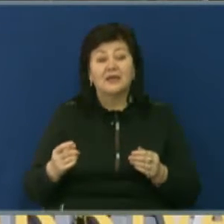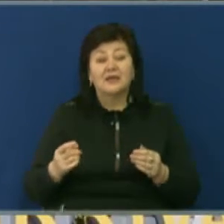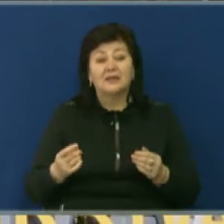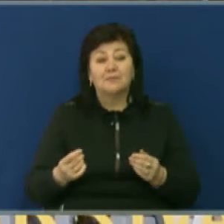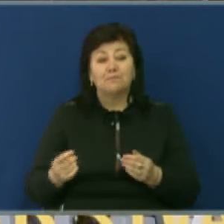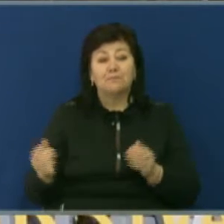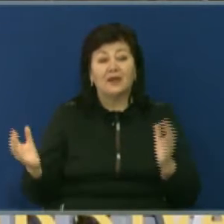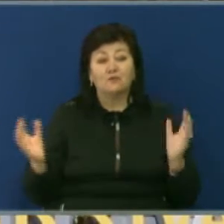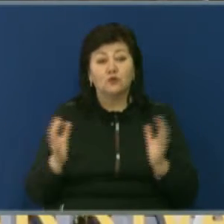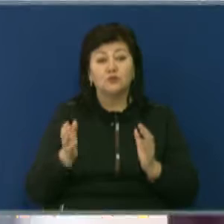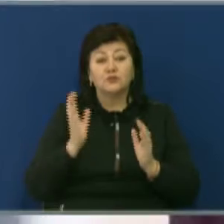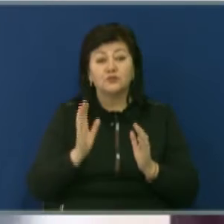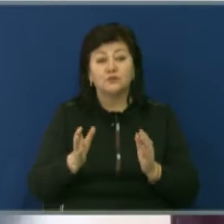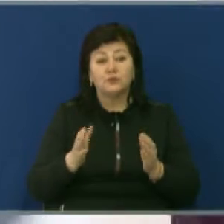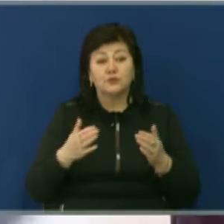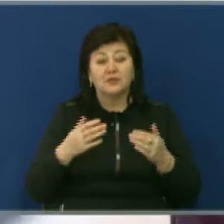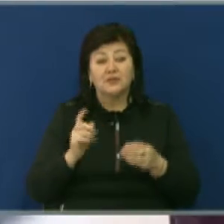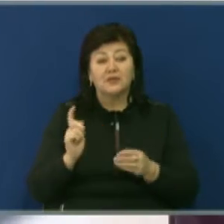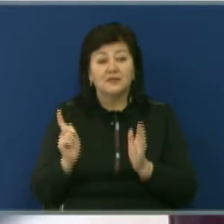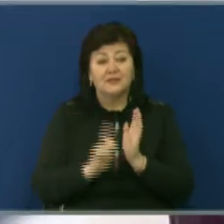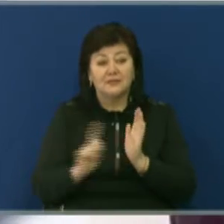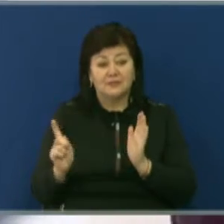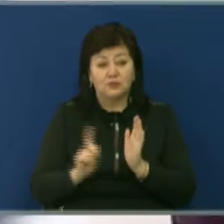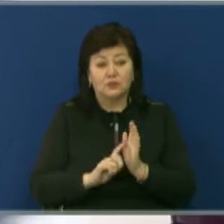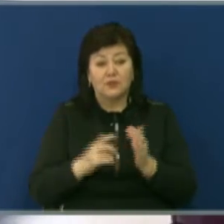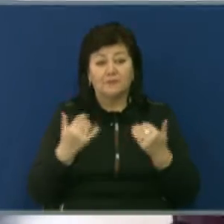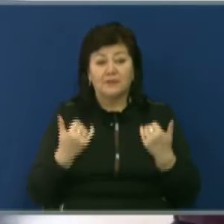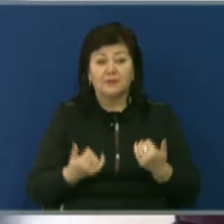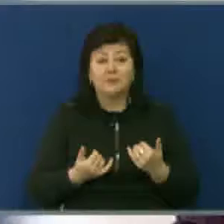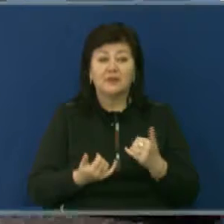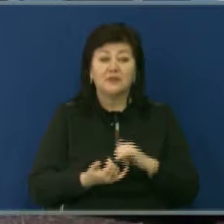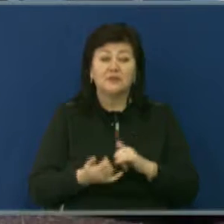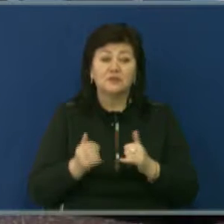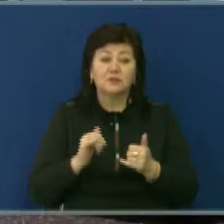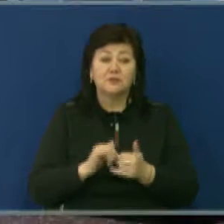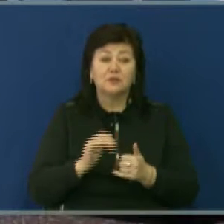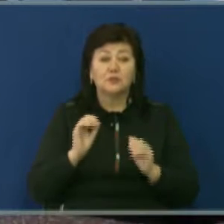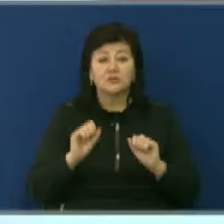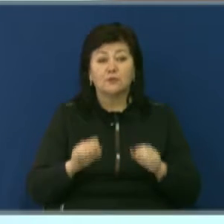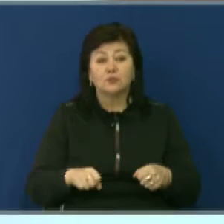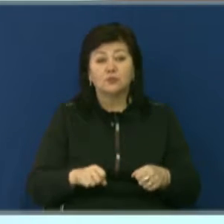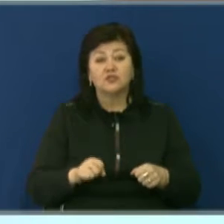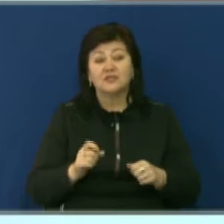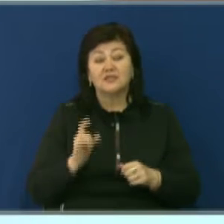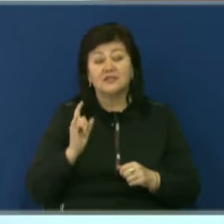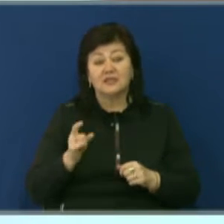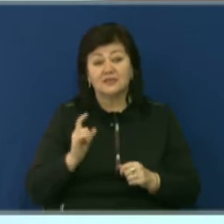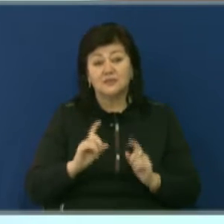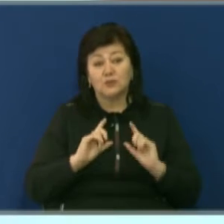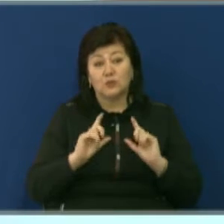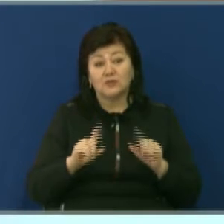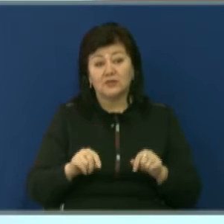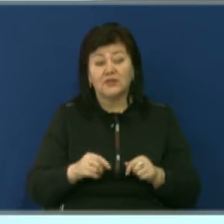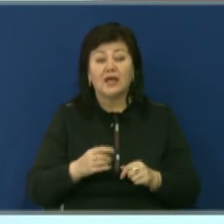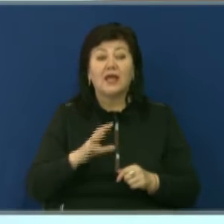2500 теңгеден басталады. Дегенмен басқарма мамандары кейбір азаматтардың Өскемен қаласынан шуға мүмкіндігі болатынын жеткізді. Действительно, с мая